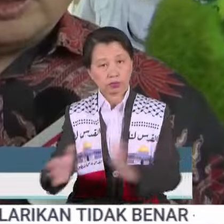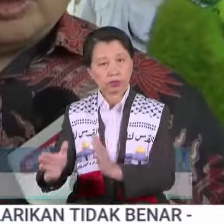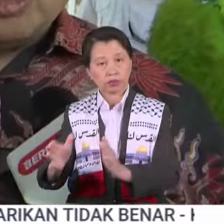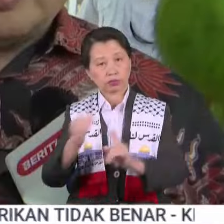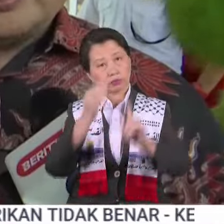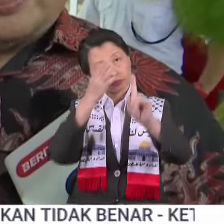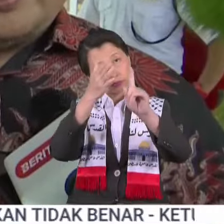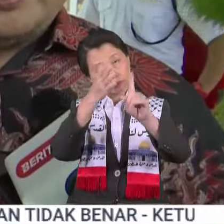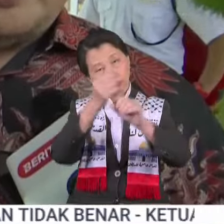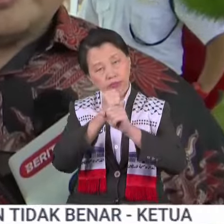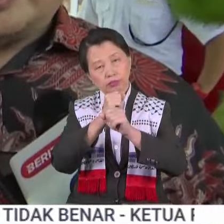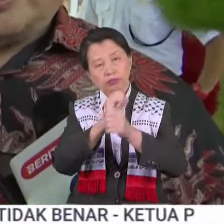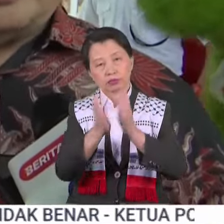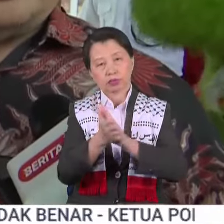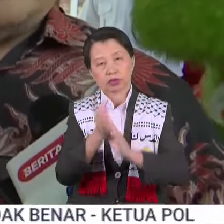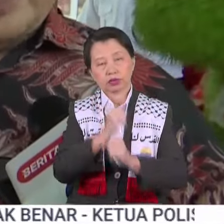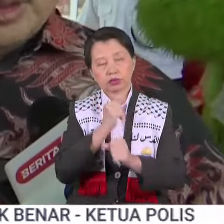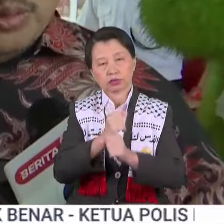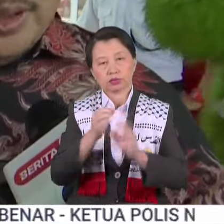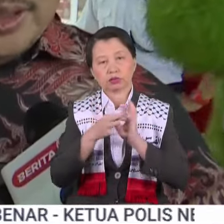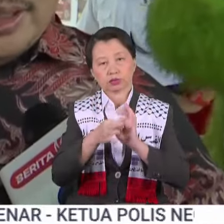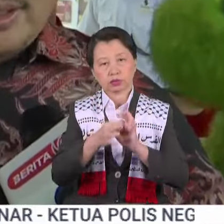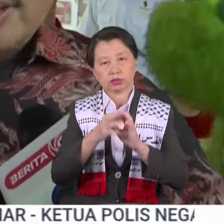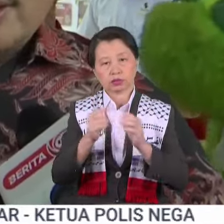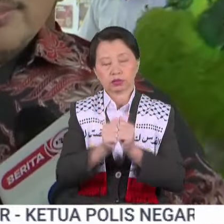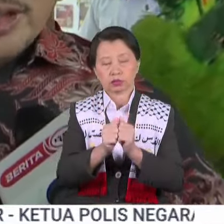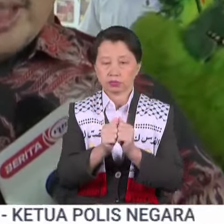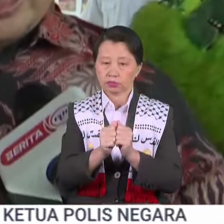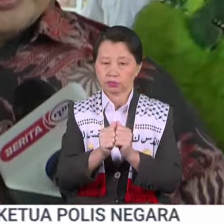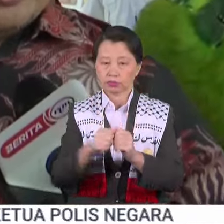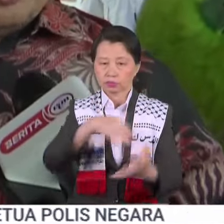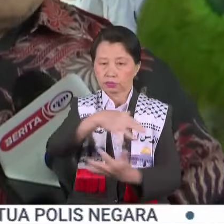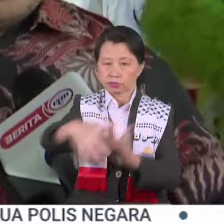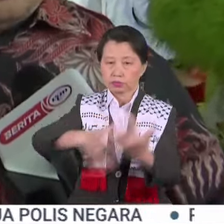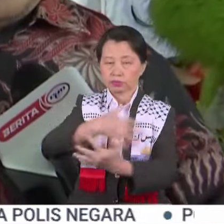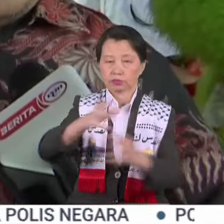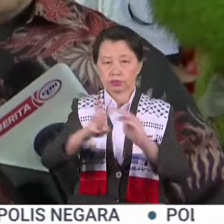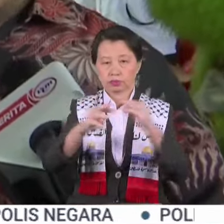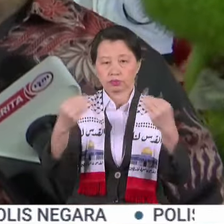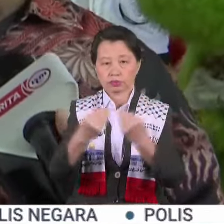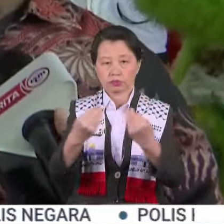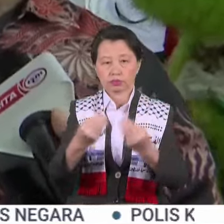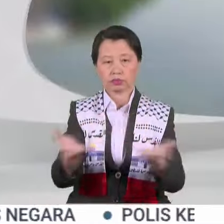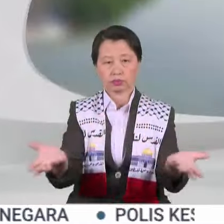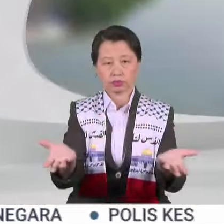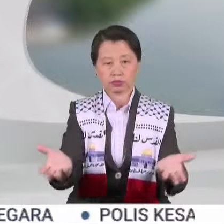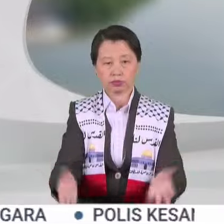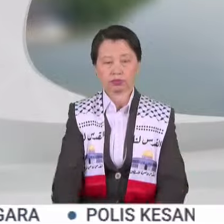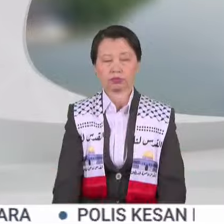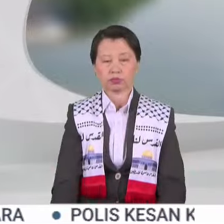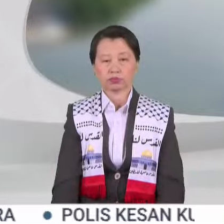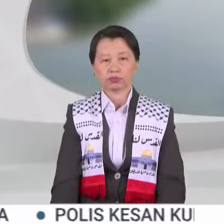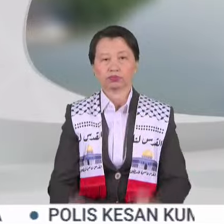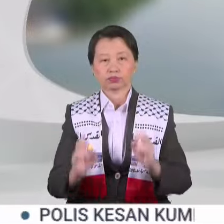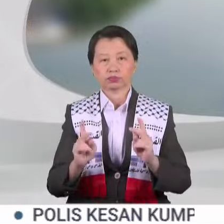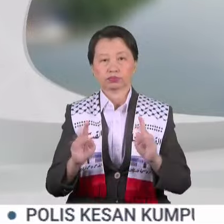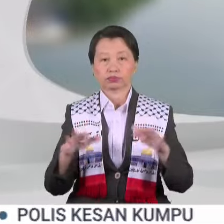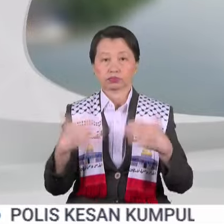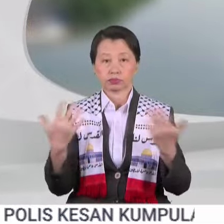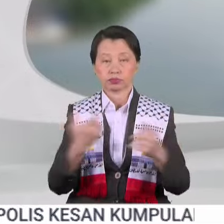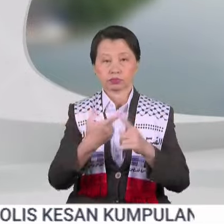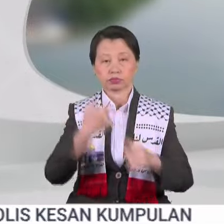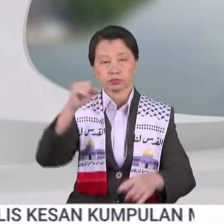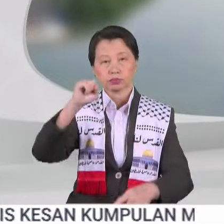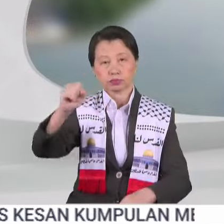impian kita untuk kita terus bekerjasama dan memastikan menyantuni masyarakat suku kaum Tionghoa ini. Baik, sekian paparan